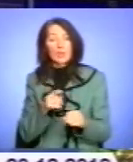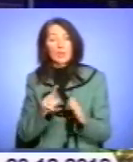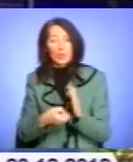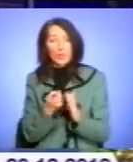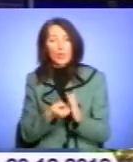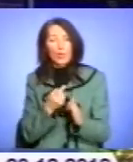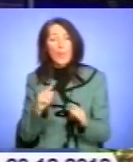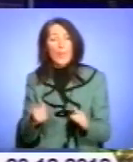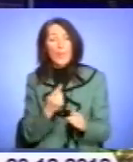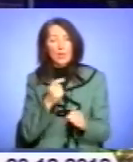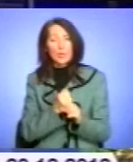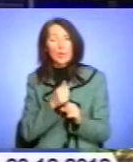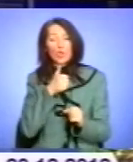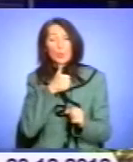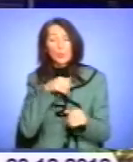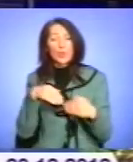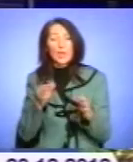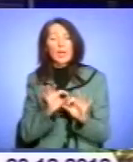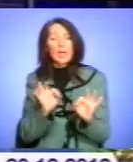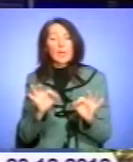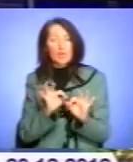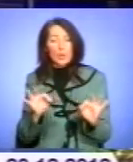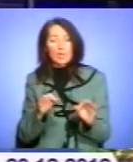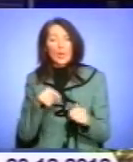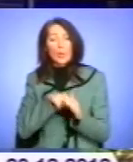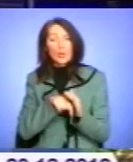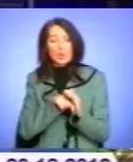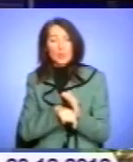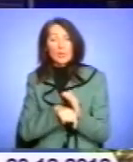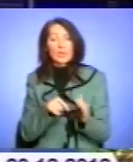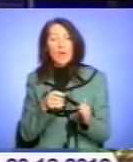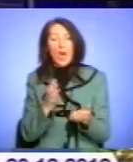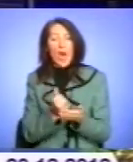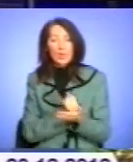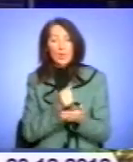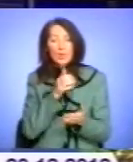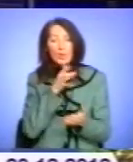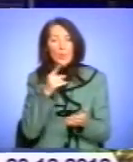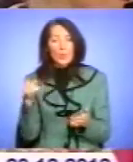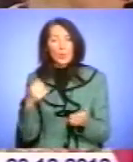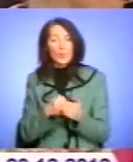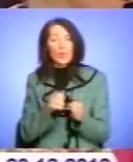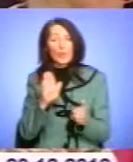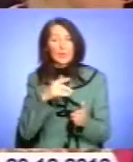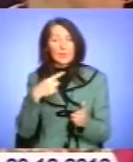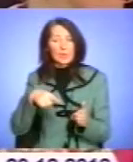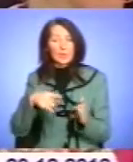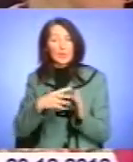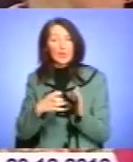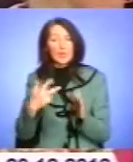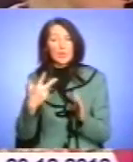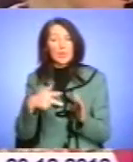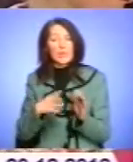інформацію про склад і зміст архівних фондів періоду до вересня 1939 року. У Державному